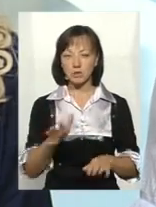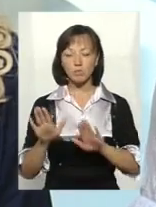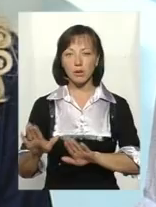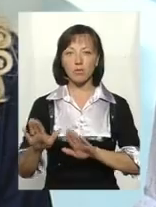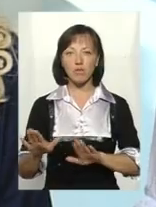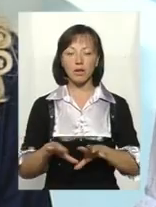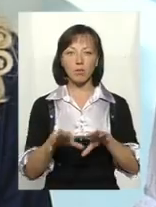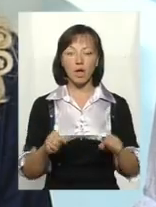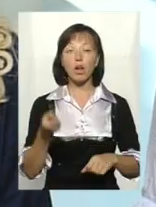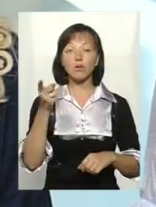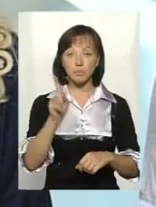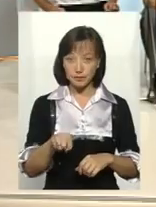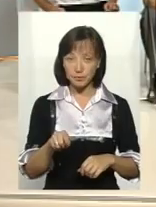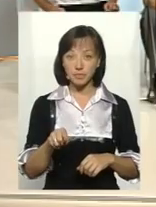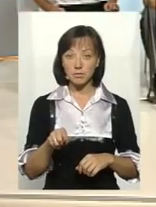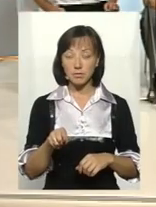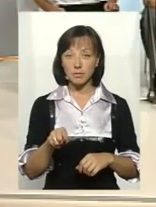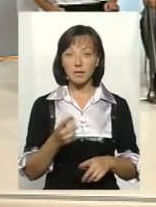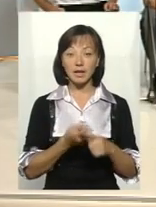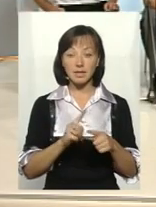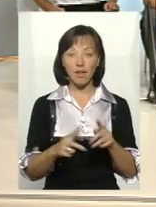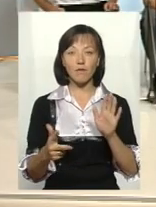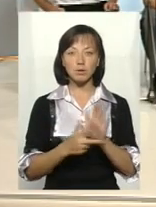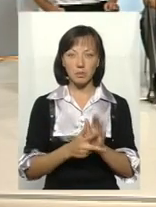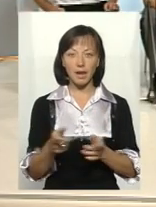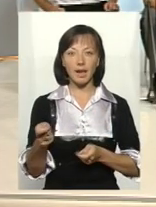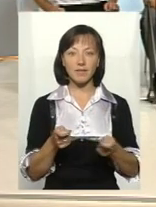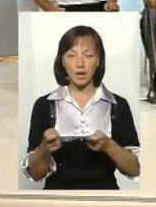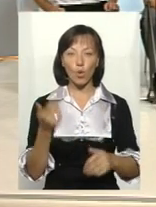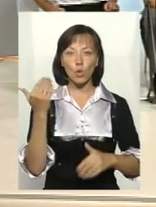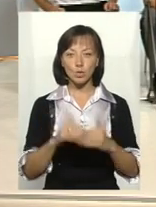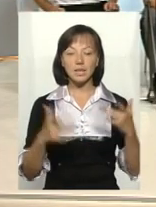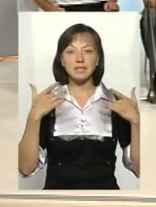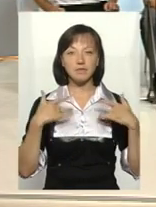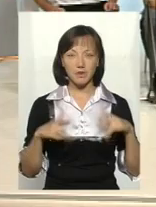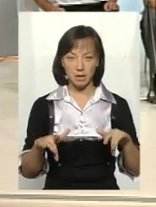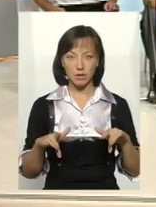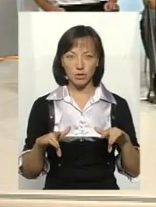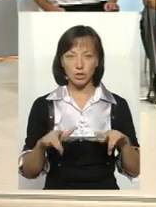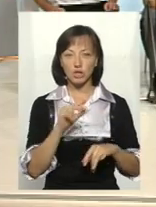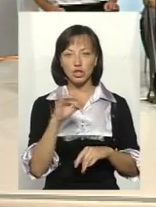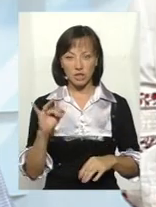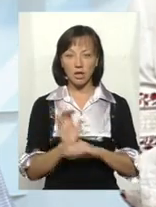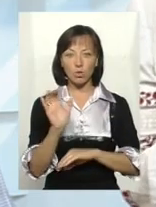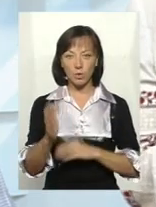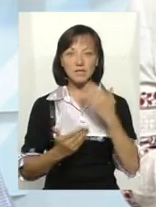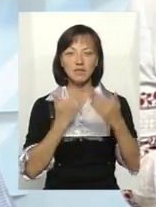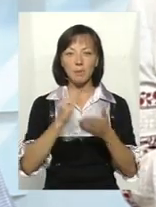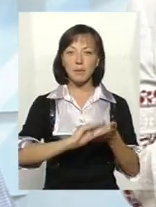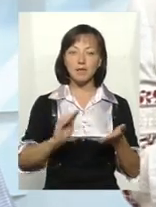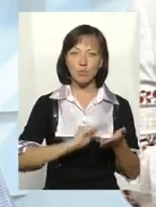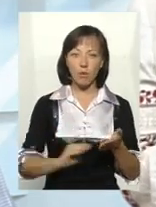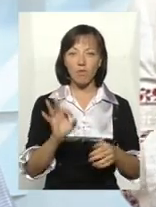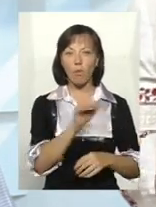перебування на посаді. В такому разі, стосовно цих 8 керівників, яких уже звільнено, чи надходили до вас звернення